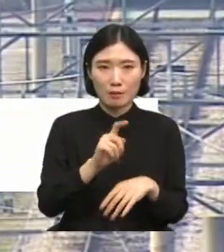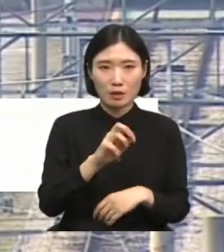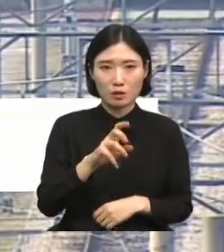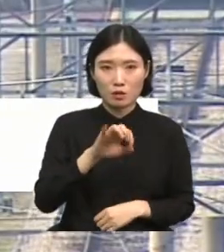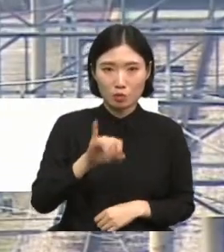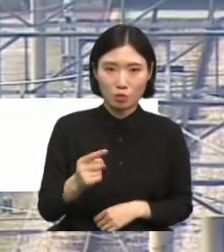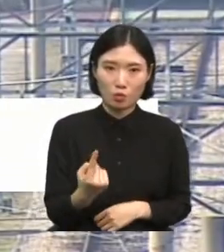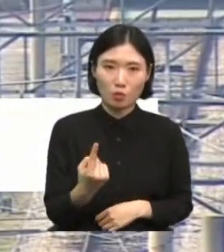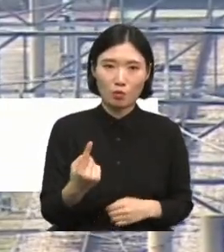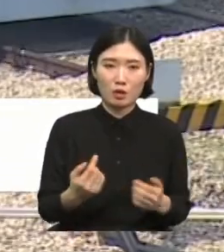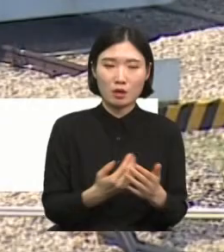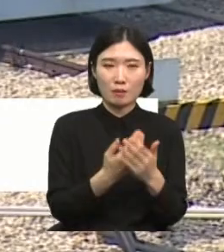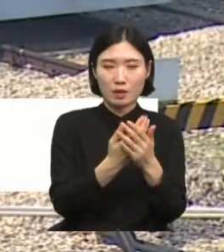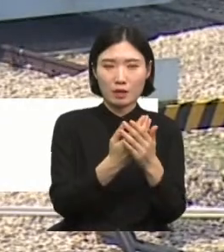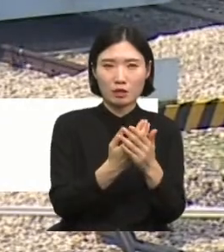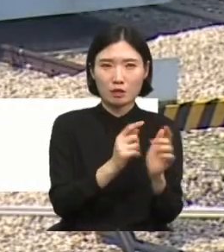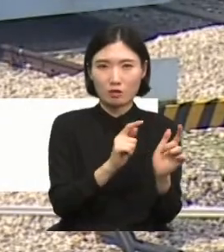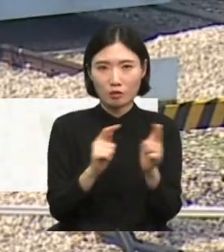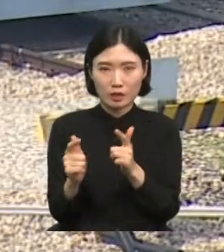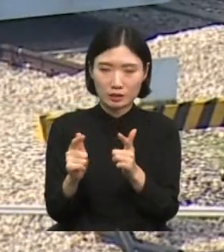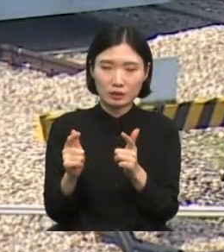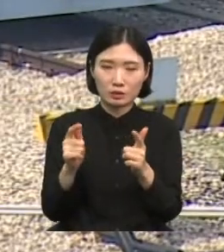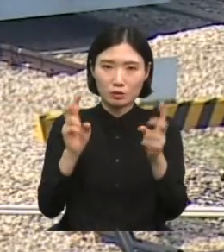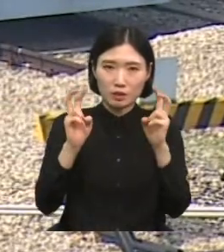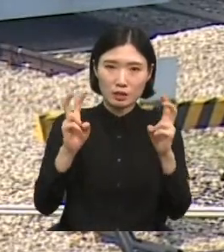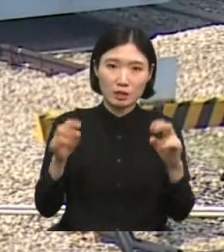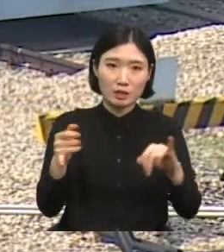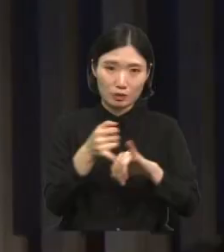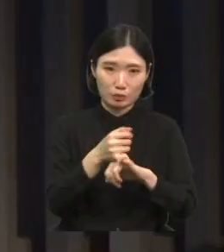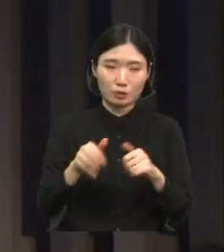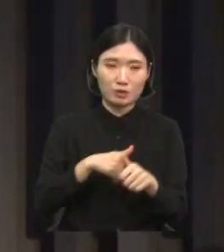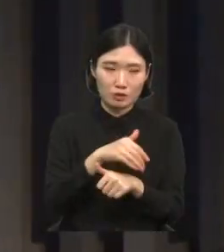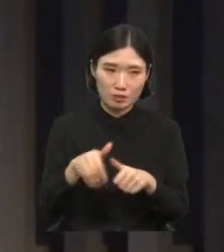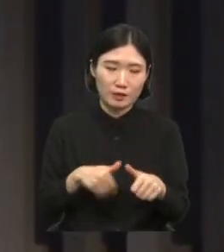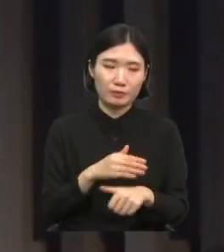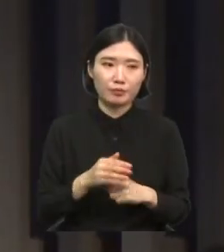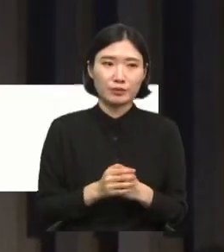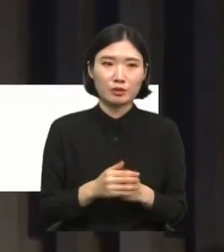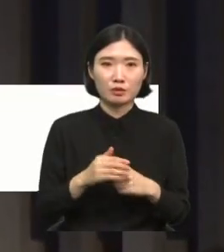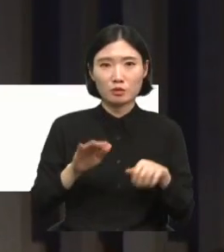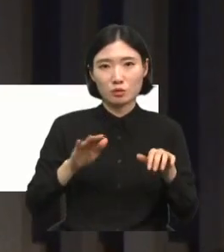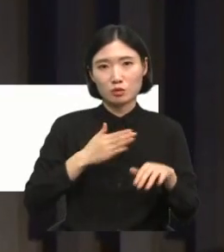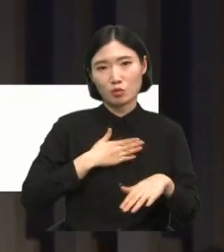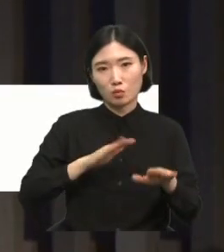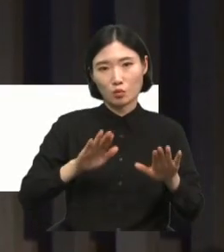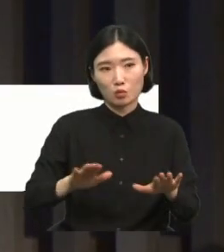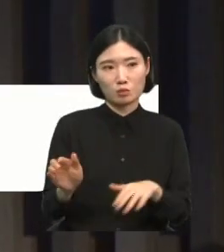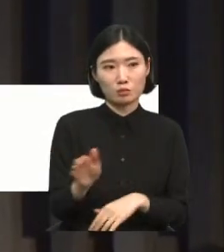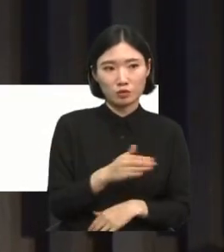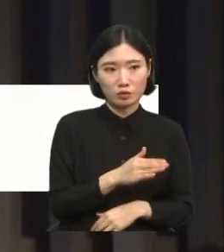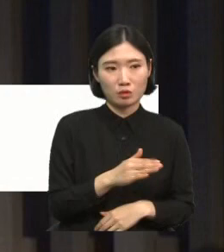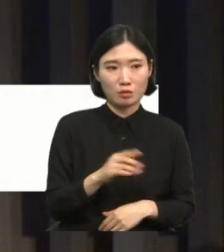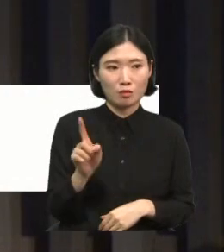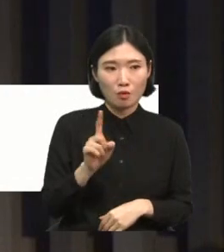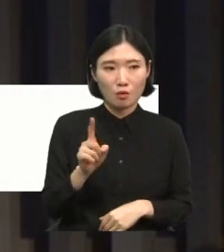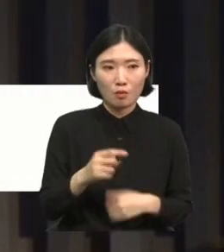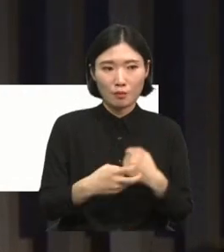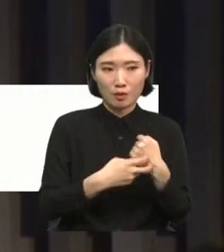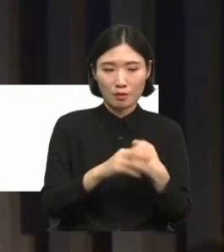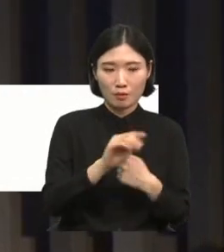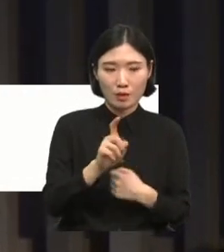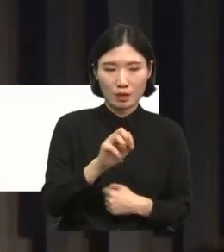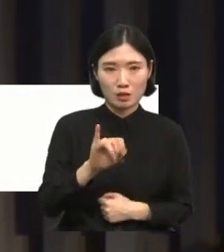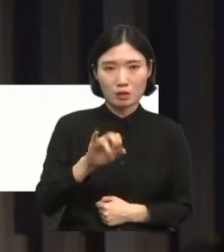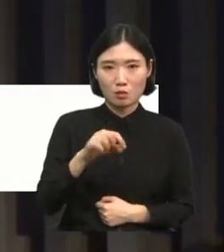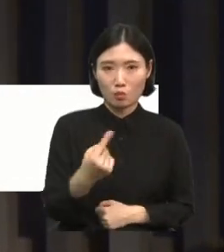다양한 바이오 기업들과의 만남을 약속한 상태라고 밝혔습니다. 저는 올해부터 뭘 하려고 하냐면 병원이라든가 바이오